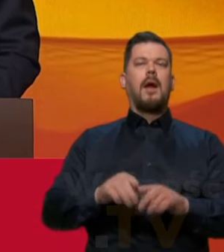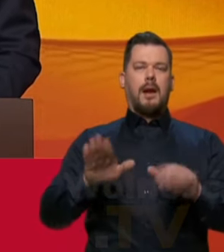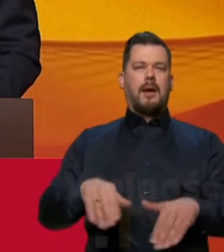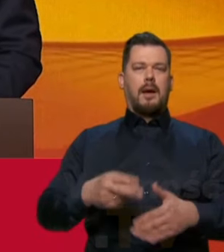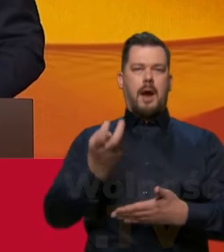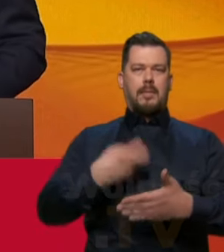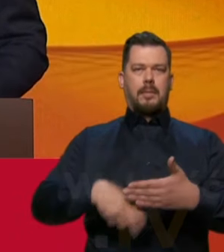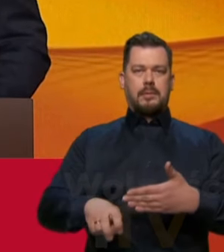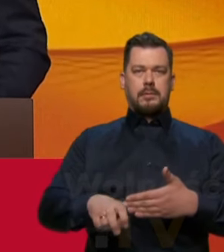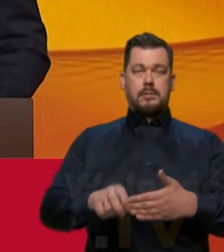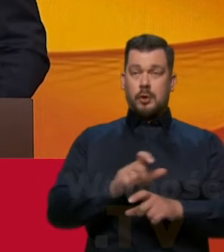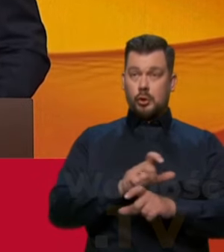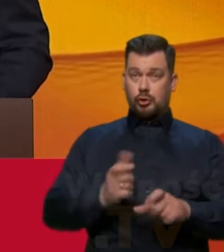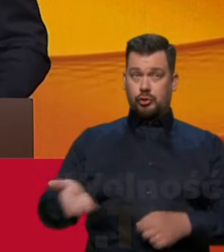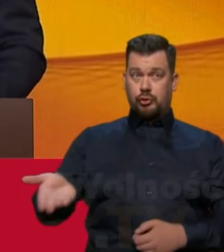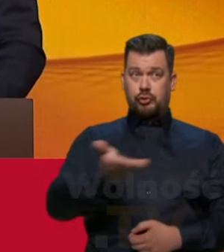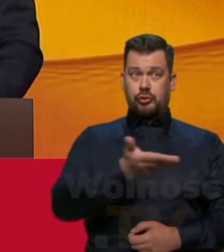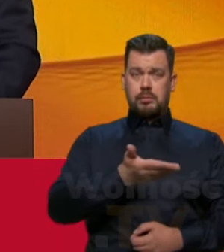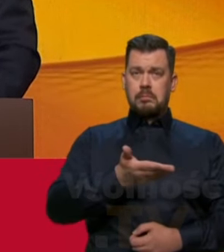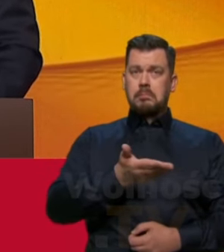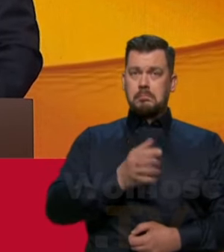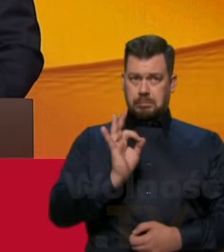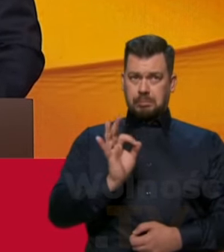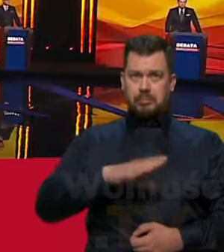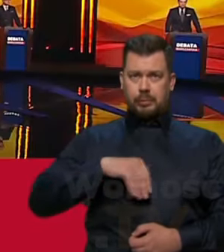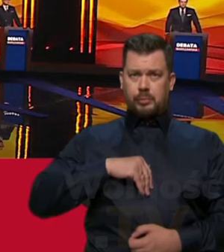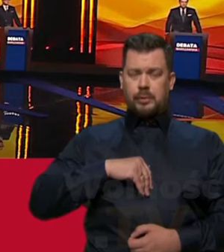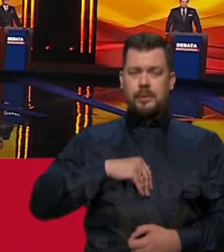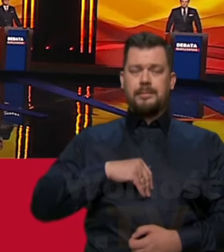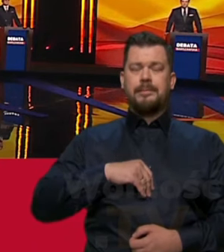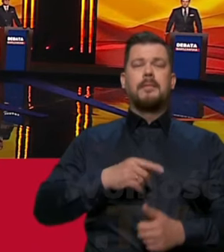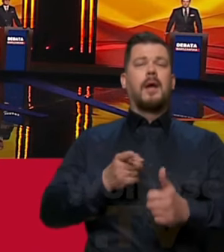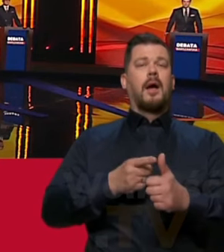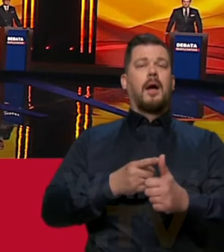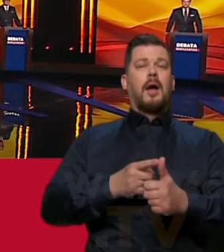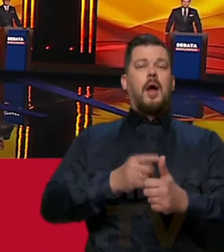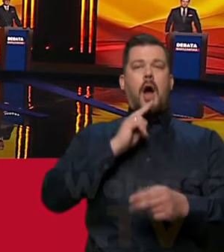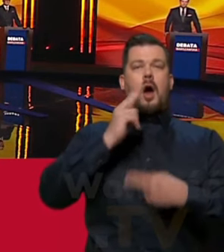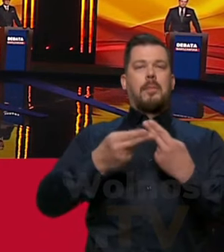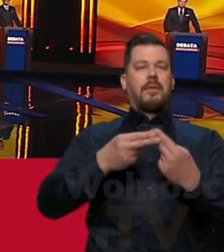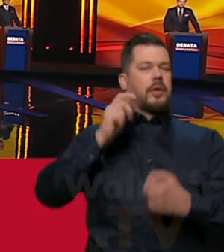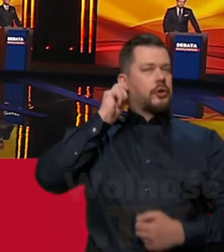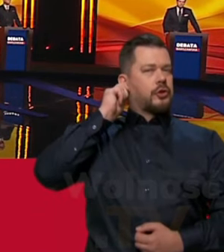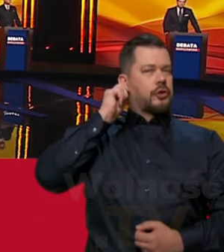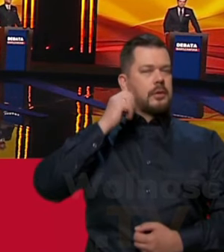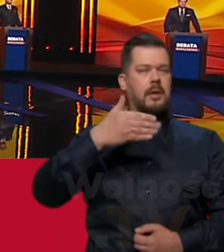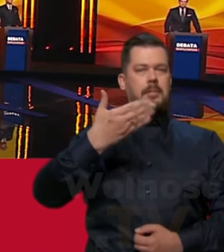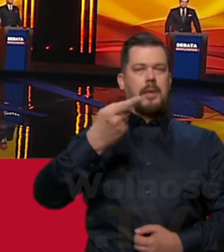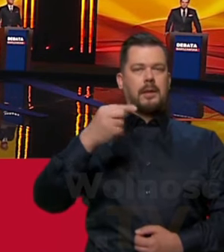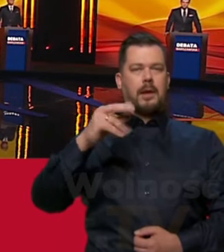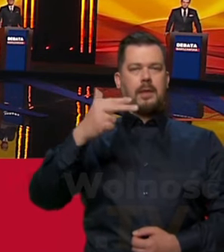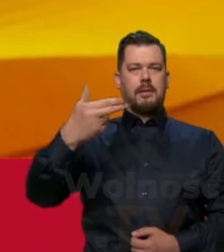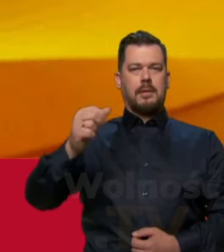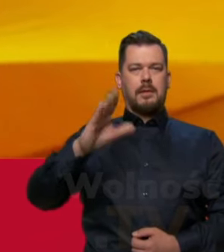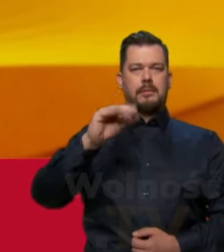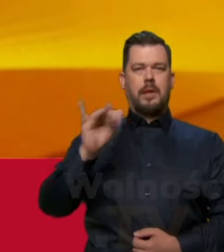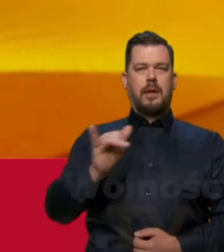aborcji. Czy popierają Państwo to rozwiązanie? Jako pierwsza odpowie Magdalena Biejat. Oddaję